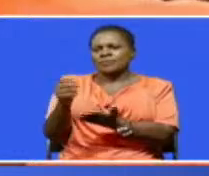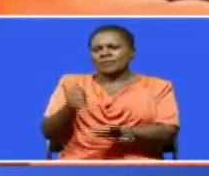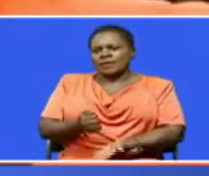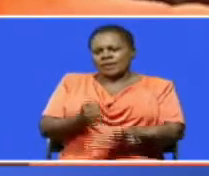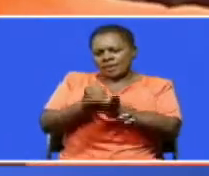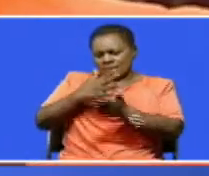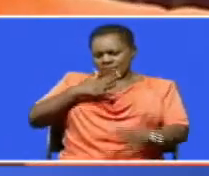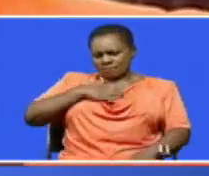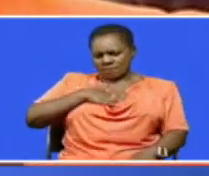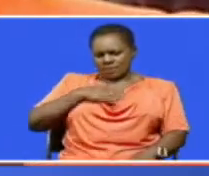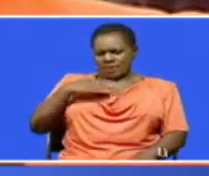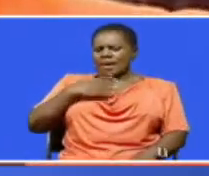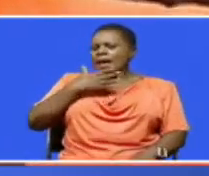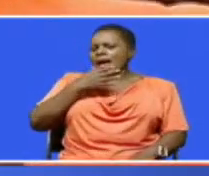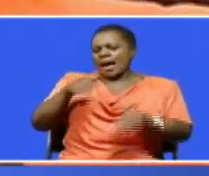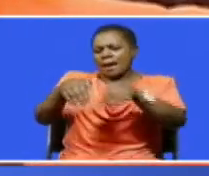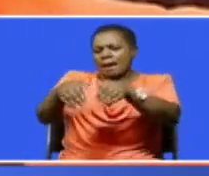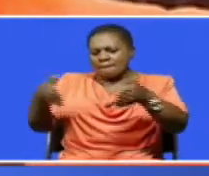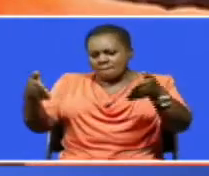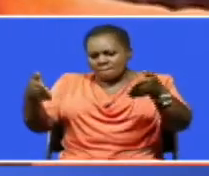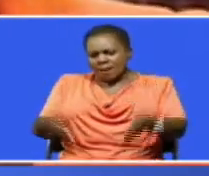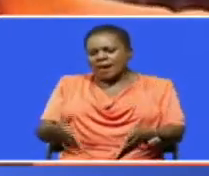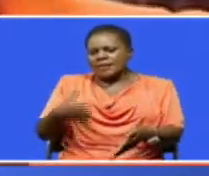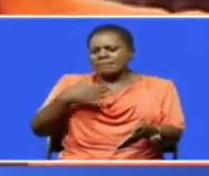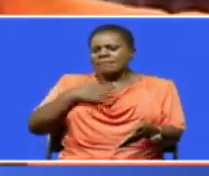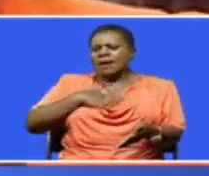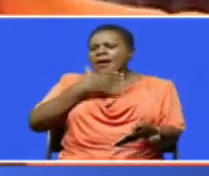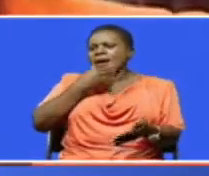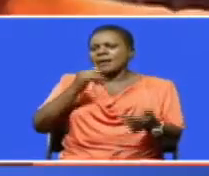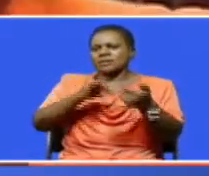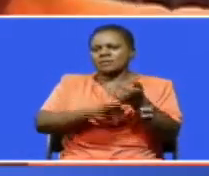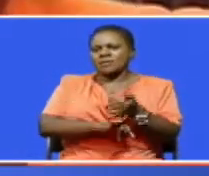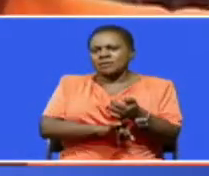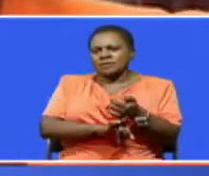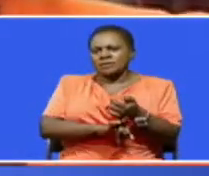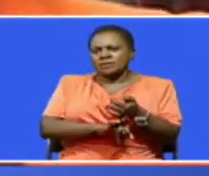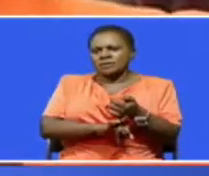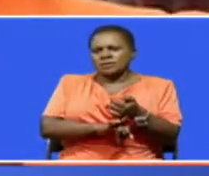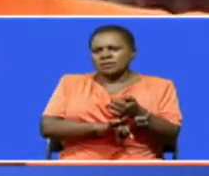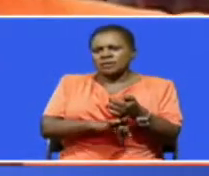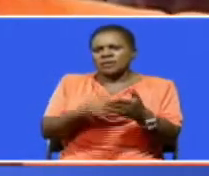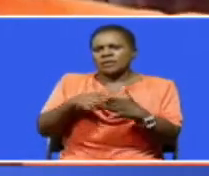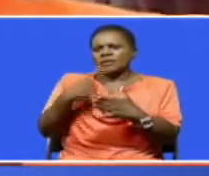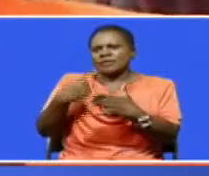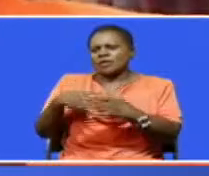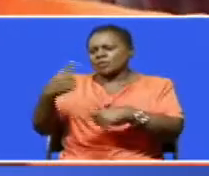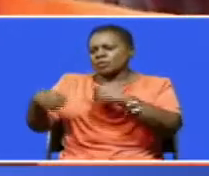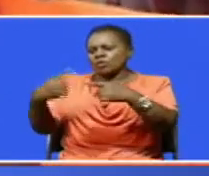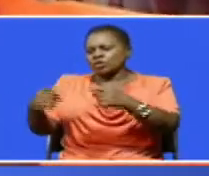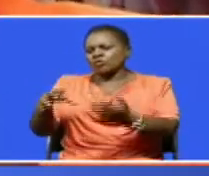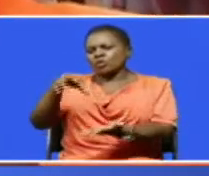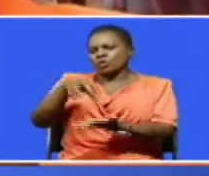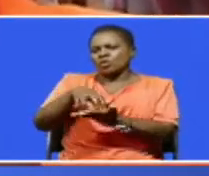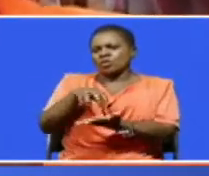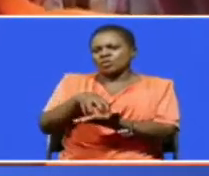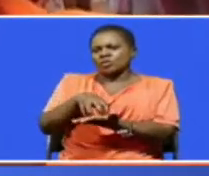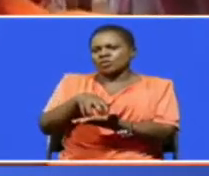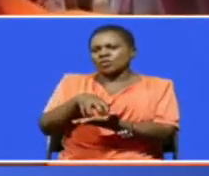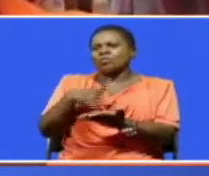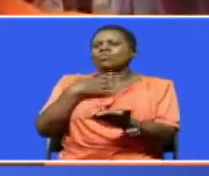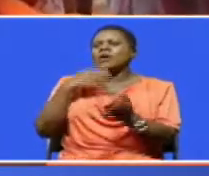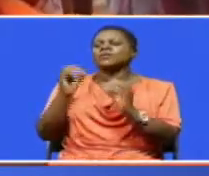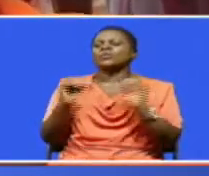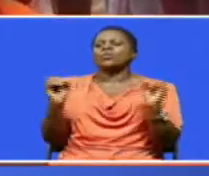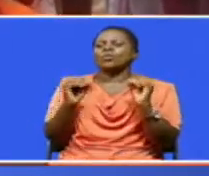nisaidie nizike mzee wangu. Hata mimi nisema kana watu wazio angaucha tengoja tuzike mzee ndio angeanza kesi. Sasa wataki mtu anakaa